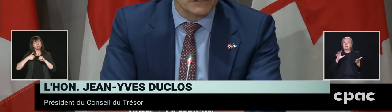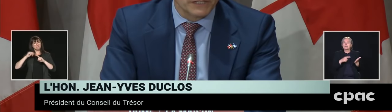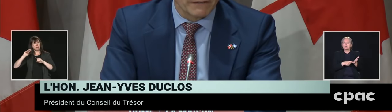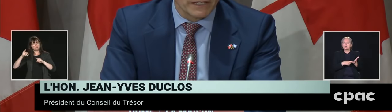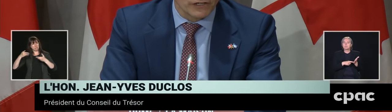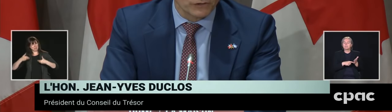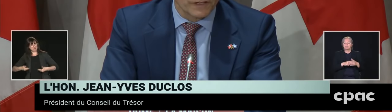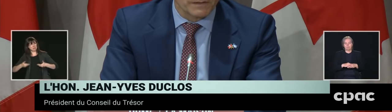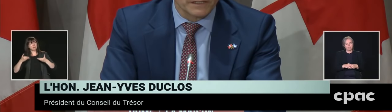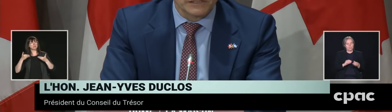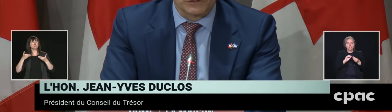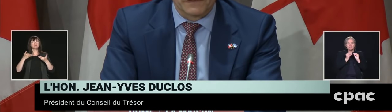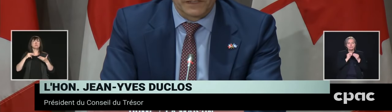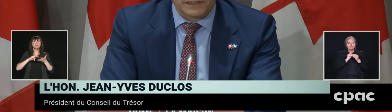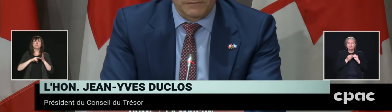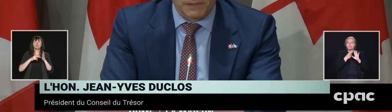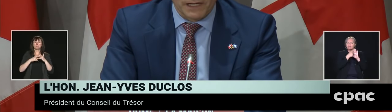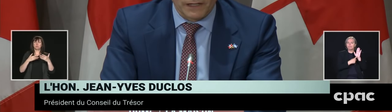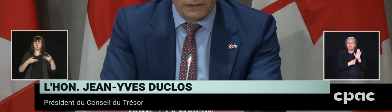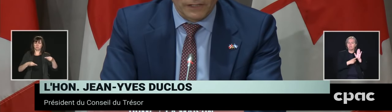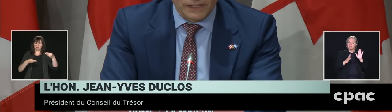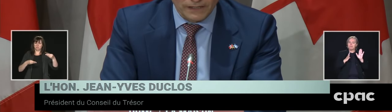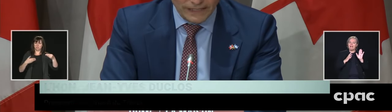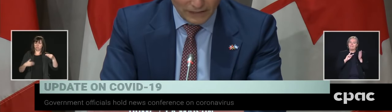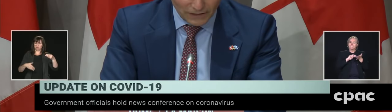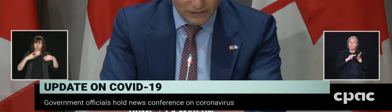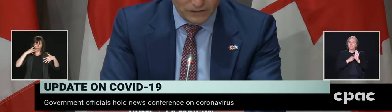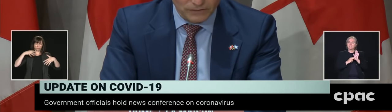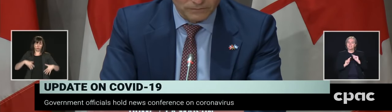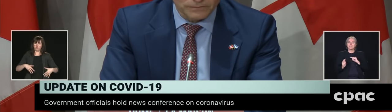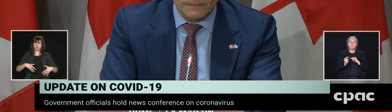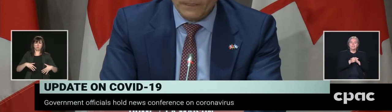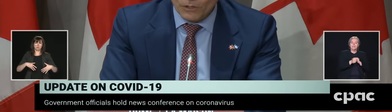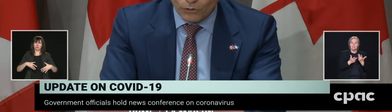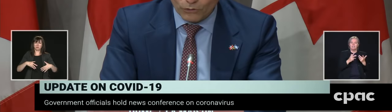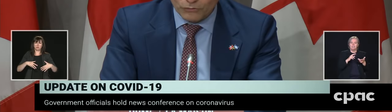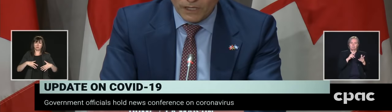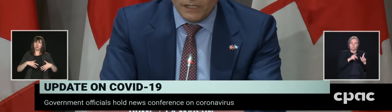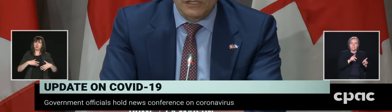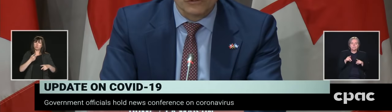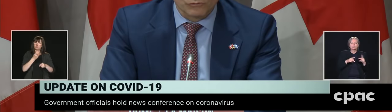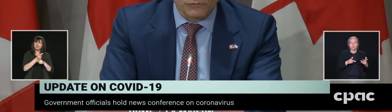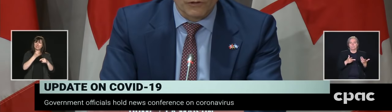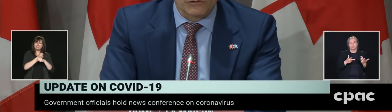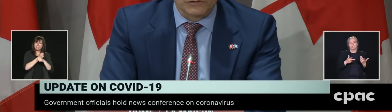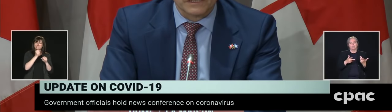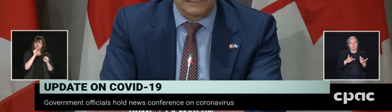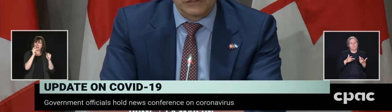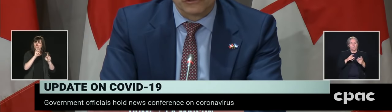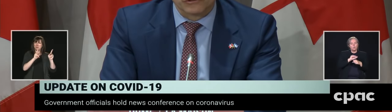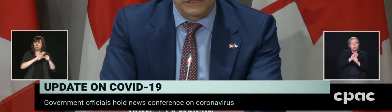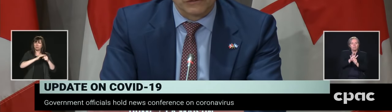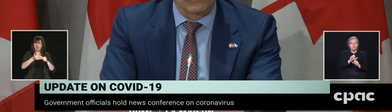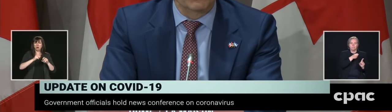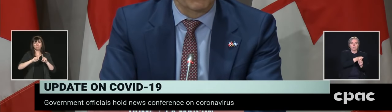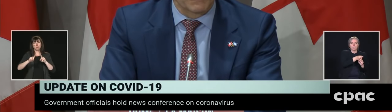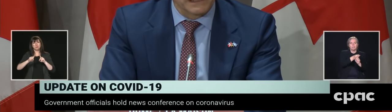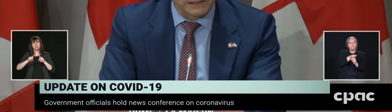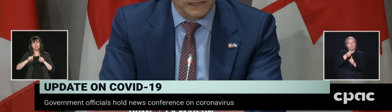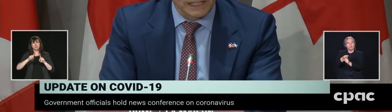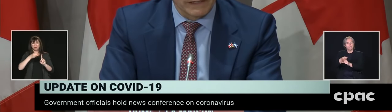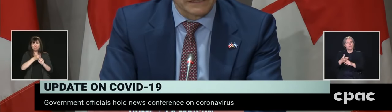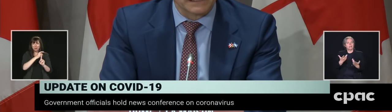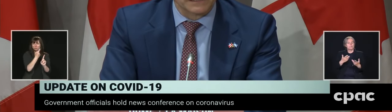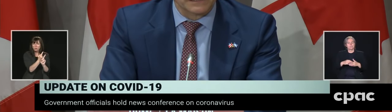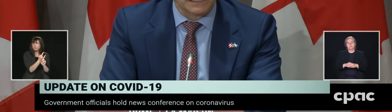milliers de travailleurs et de familles qui sont affectés par la crise. Heureusement, nous pouvons compter les uns sur les autres pour